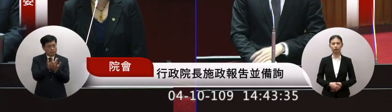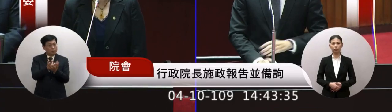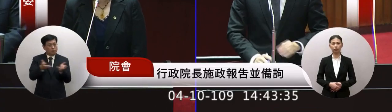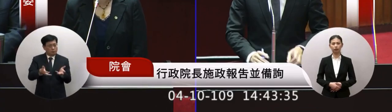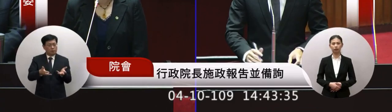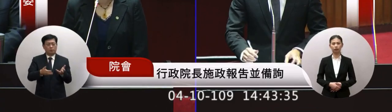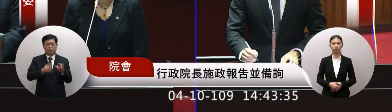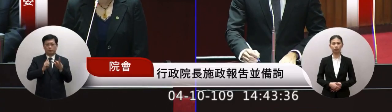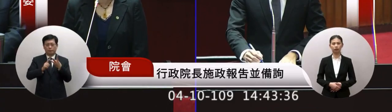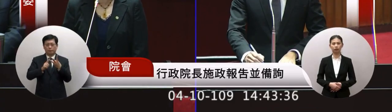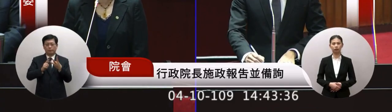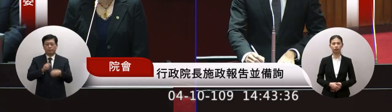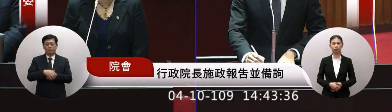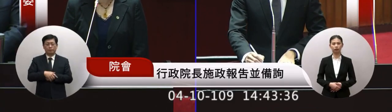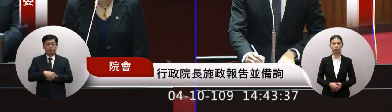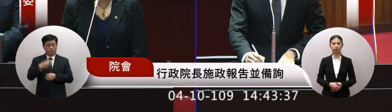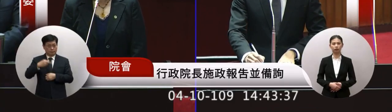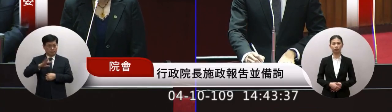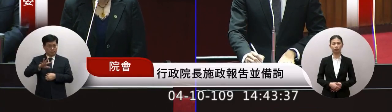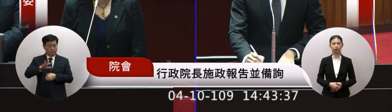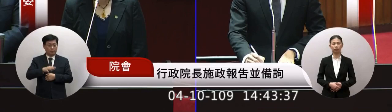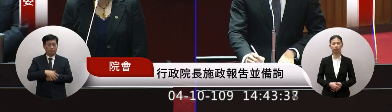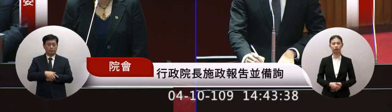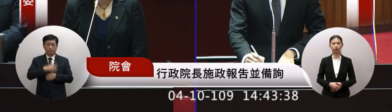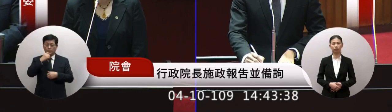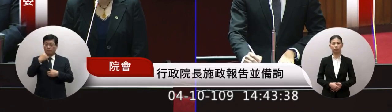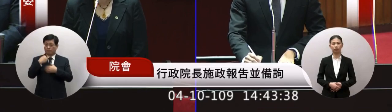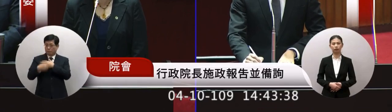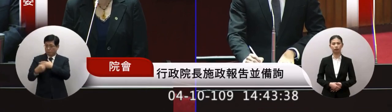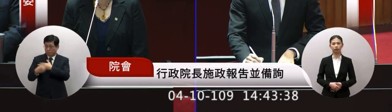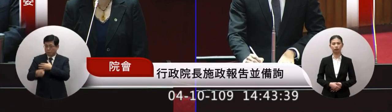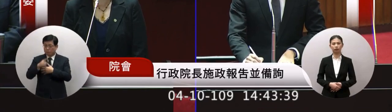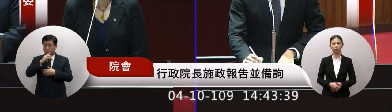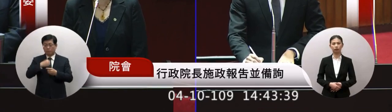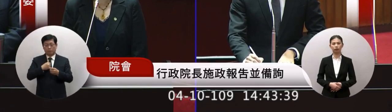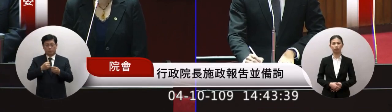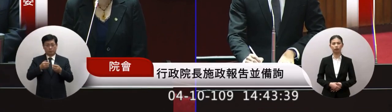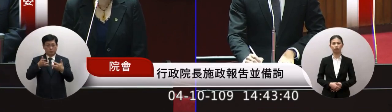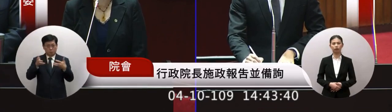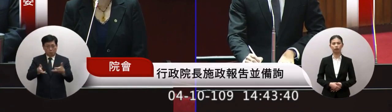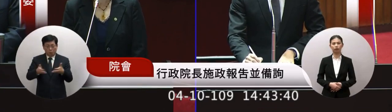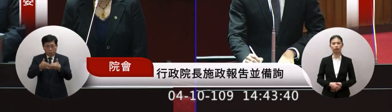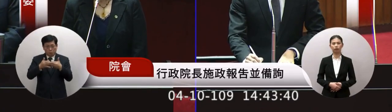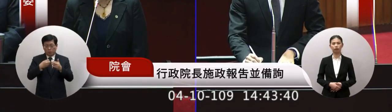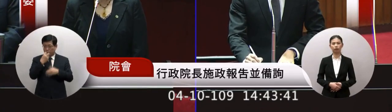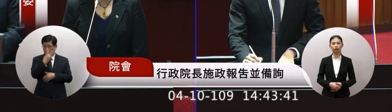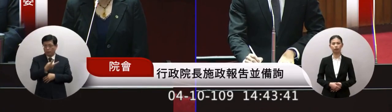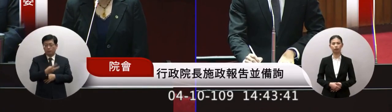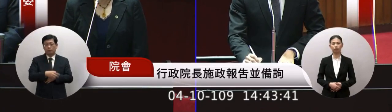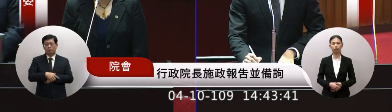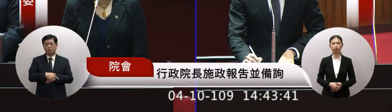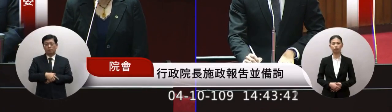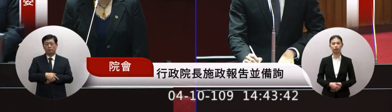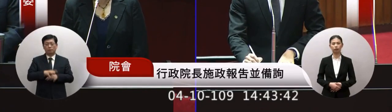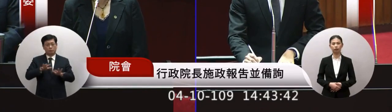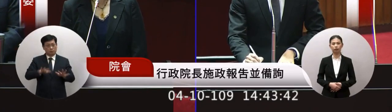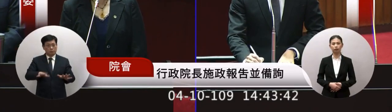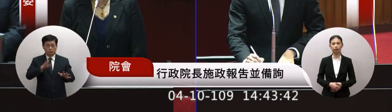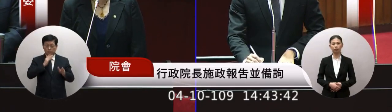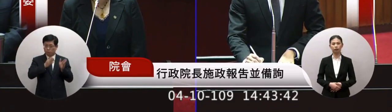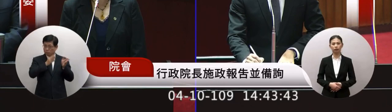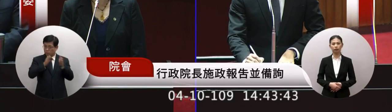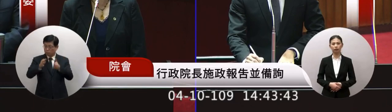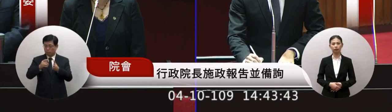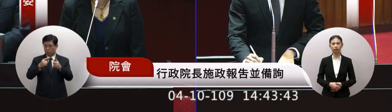疗哈。第三个就是讲阮有做这个创伤疗愈需求的访问哈。啊，阮目前是针